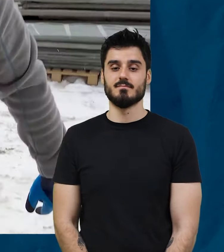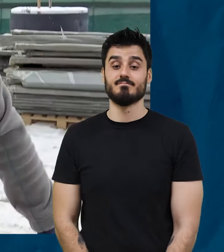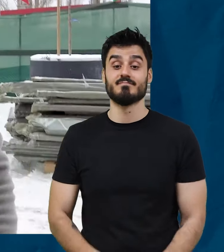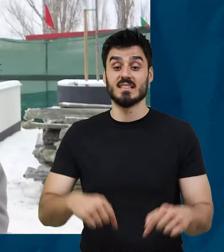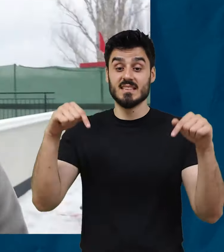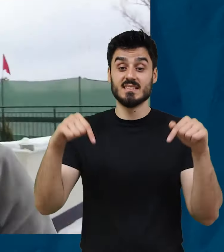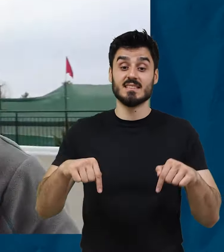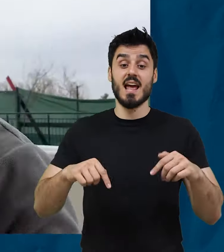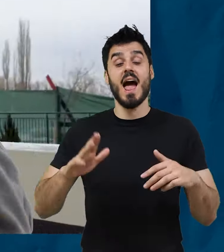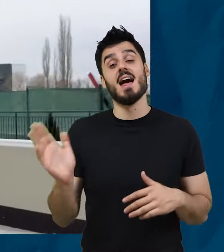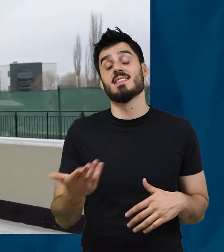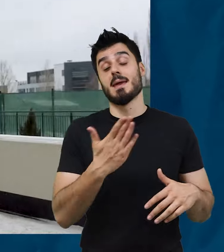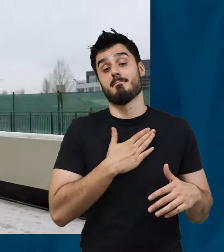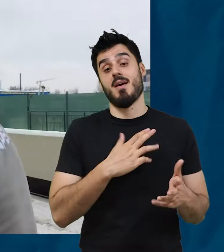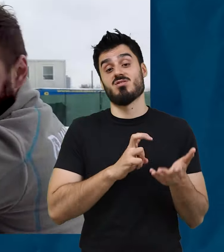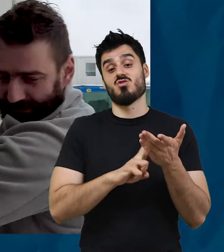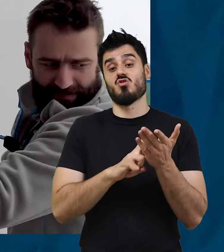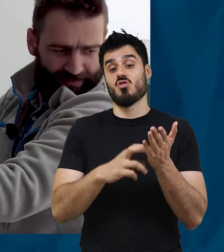И сега вече имаме ток.